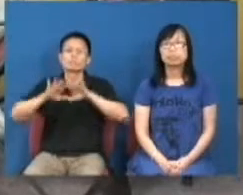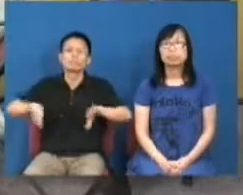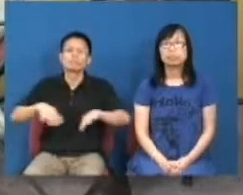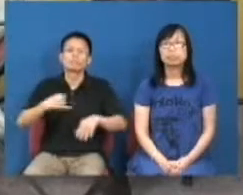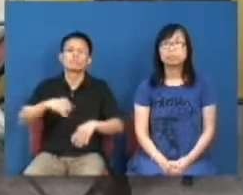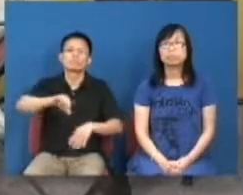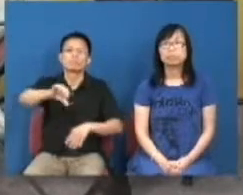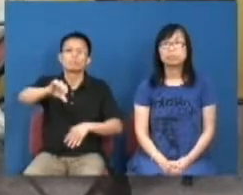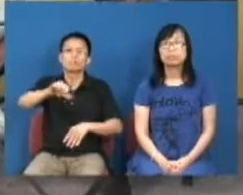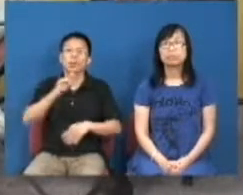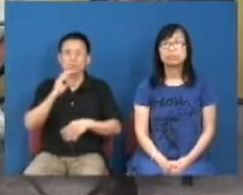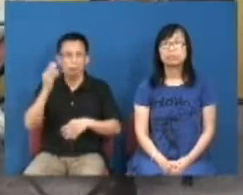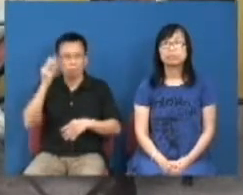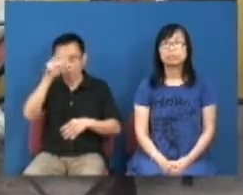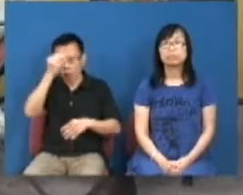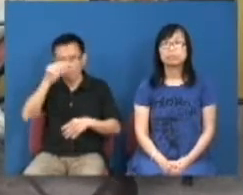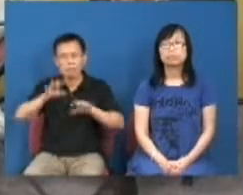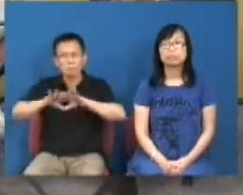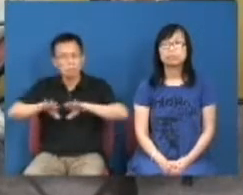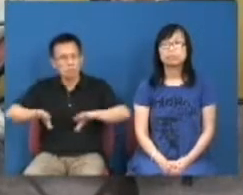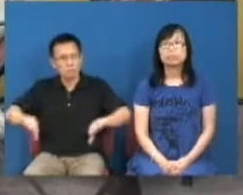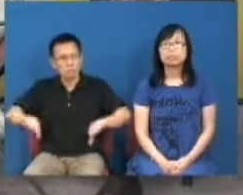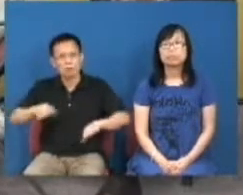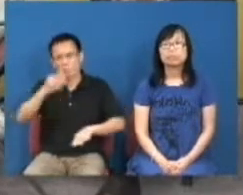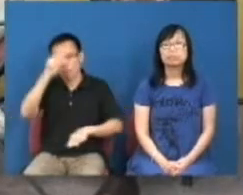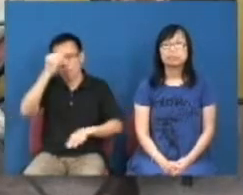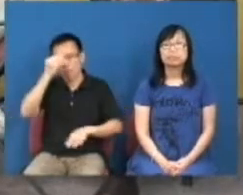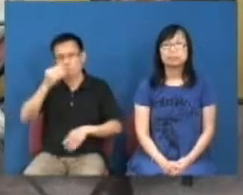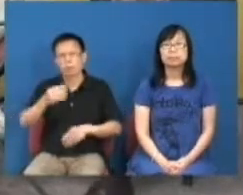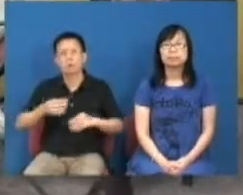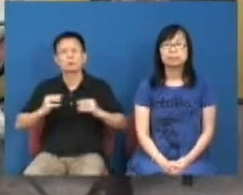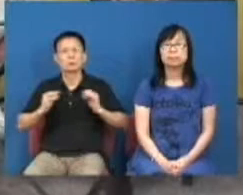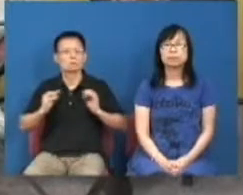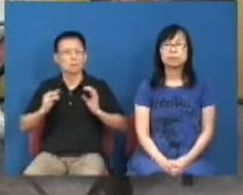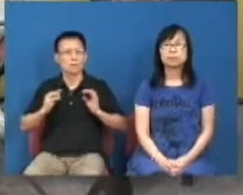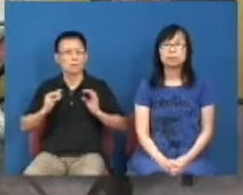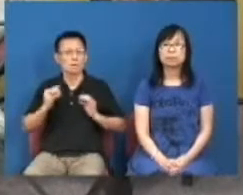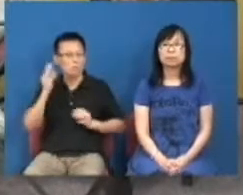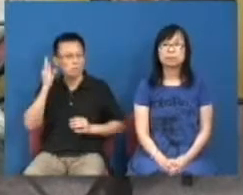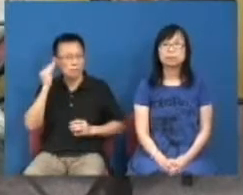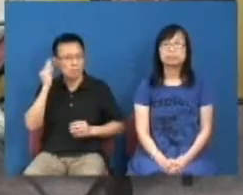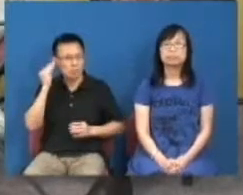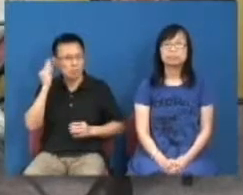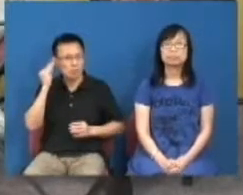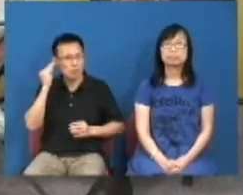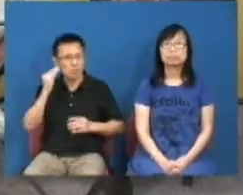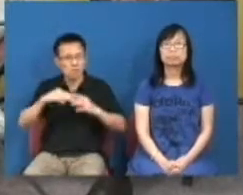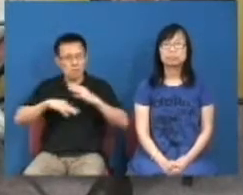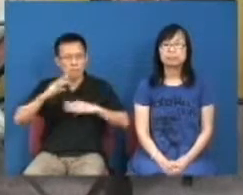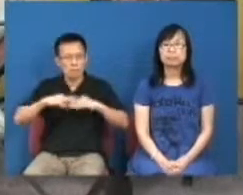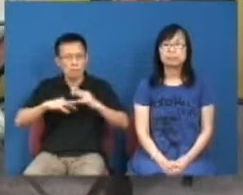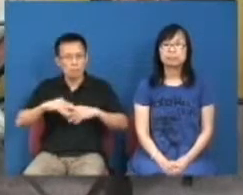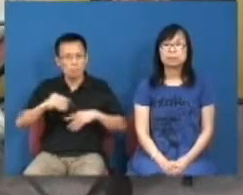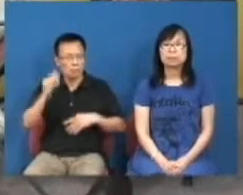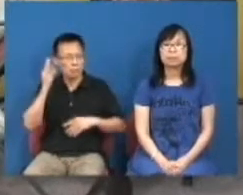咪？如果你學過調解呢一門嘅學問，你自然懂得聆聽嘅技巧啊。嚇，當我哋聆聽嘅時